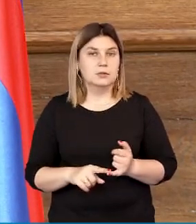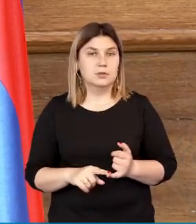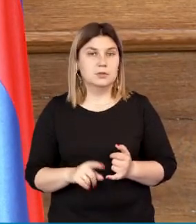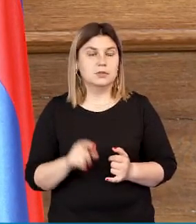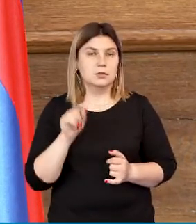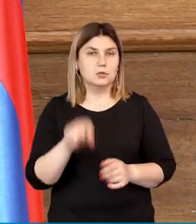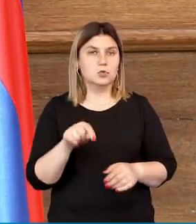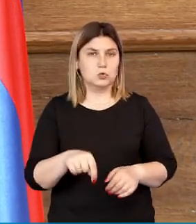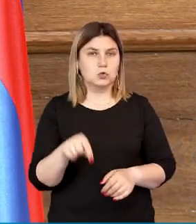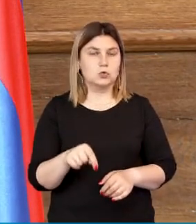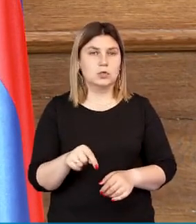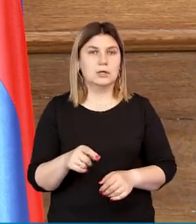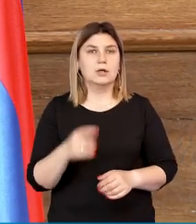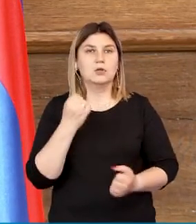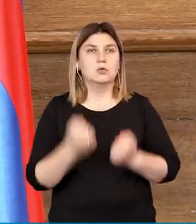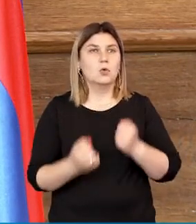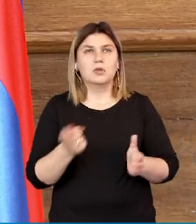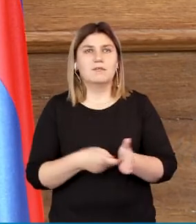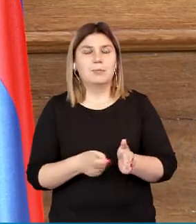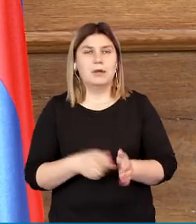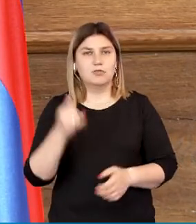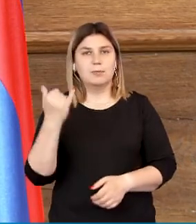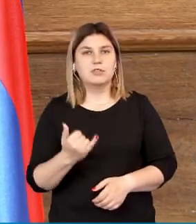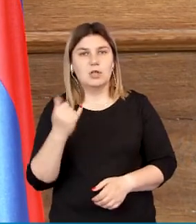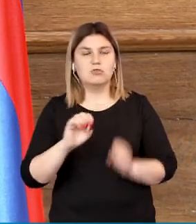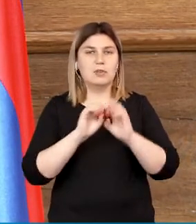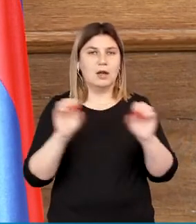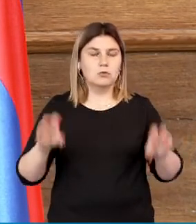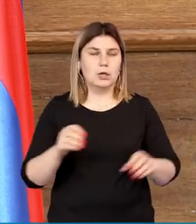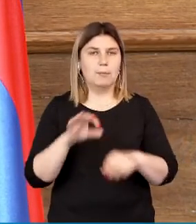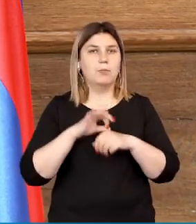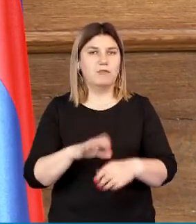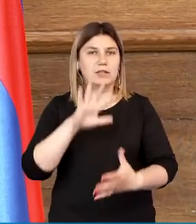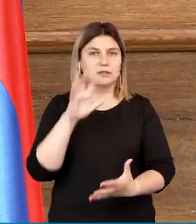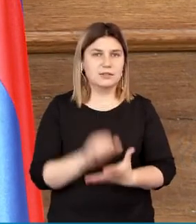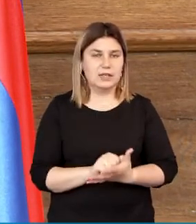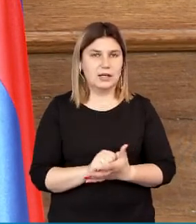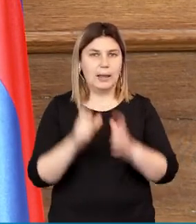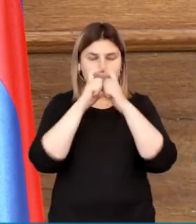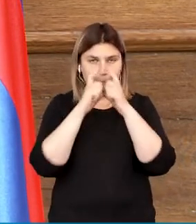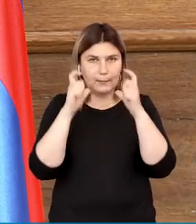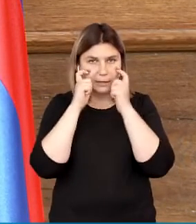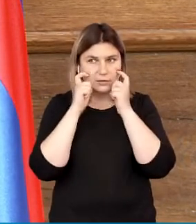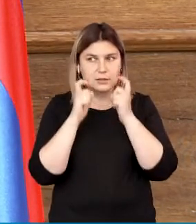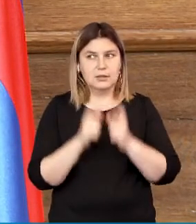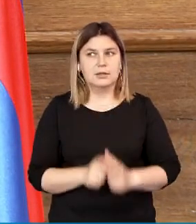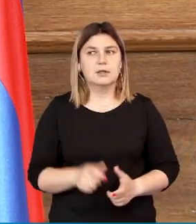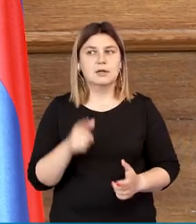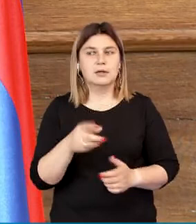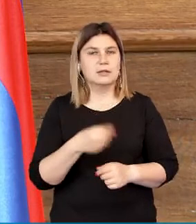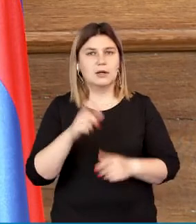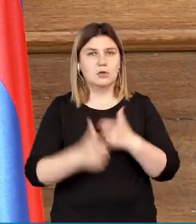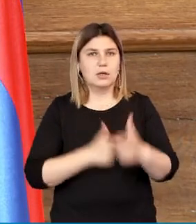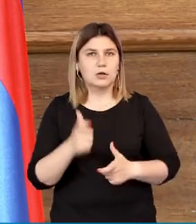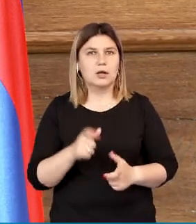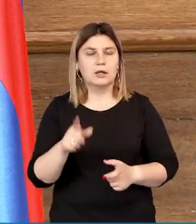no tutaj trudno wymagać, żeby dzieci czy nauczyciele prowadzili zajęcia w masce, więc tego nie robimy. Ale